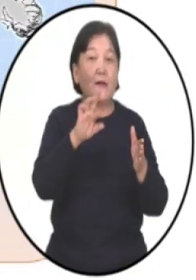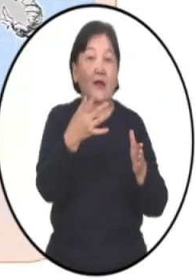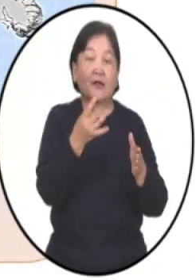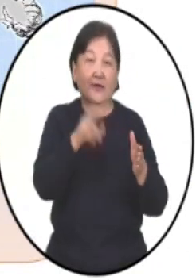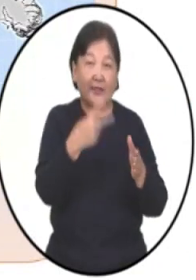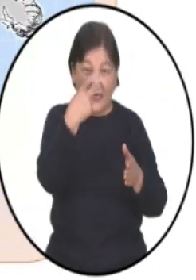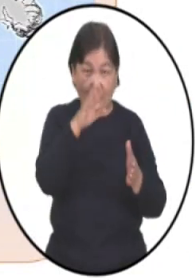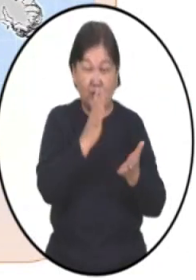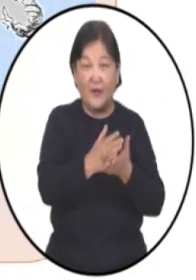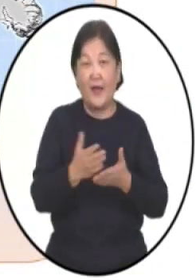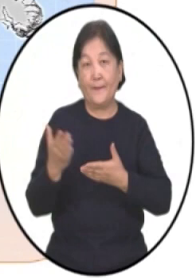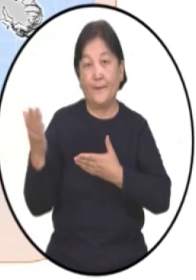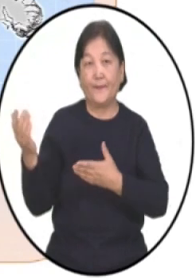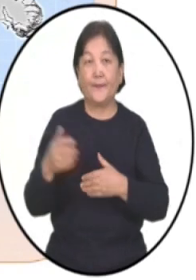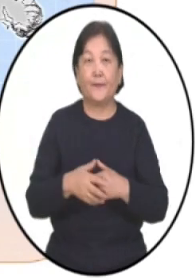хүмүүс ээ.